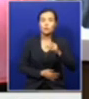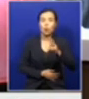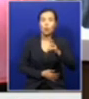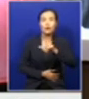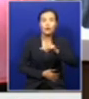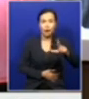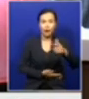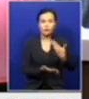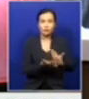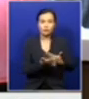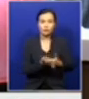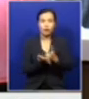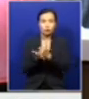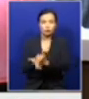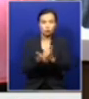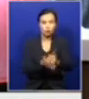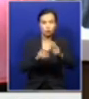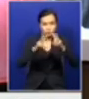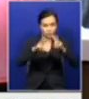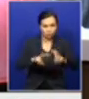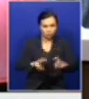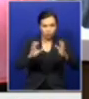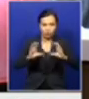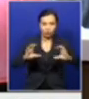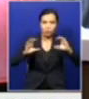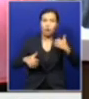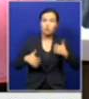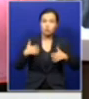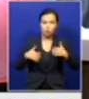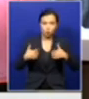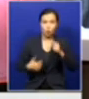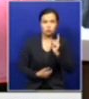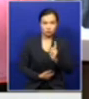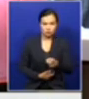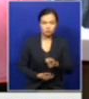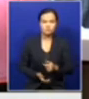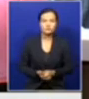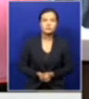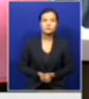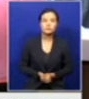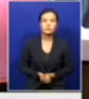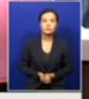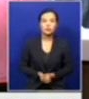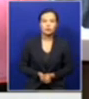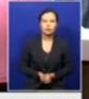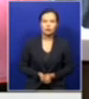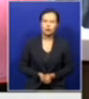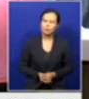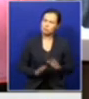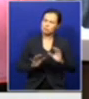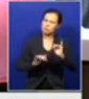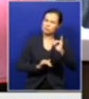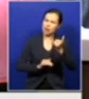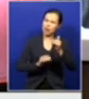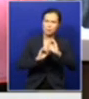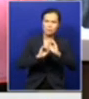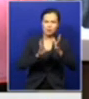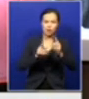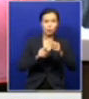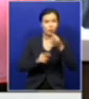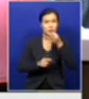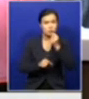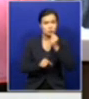าได้รับการพิสูจน์จากรัฐบาลแล้วว่าเดือดร้อนซึ่งก็ยังไม่มีความแน่ชัดว่าเขาจะสามารถกลับไปมีอาชีพได้ห